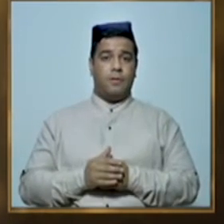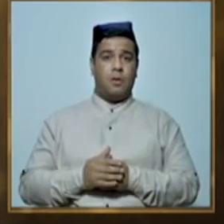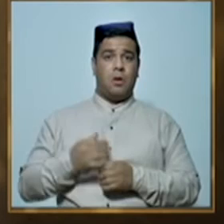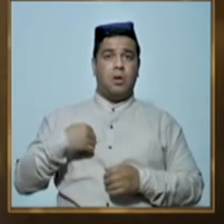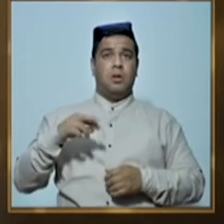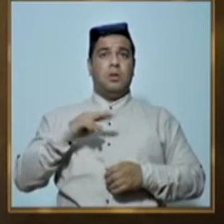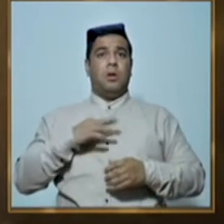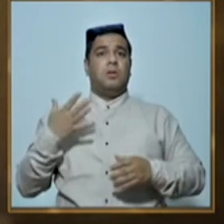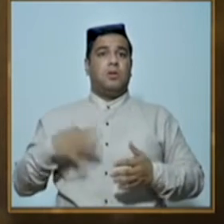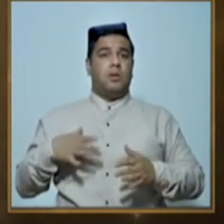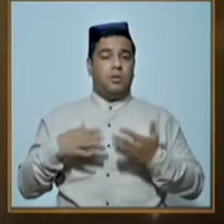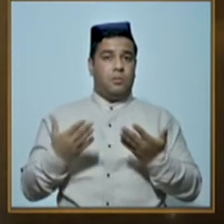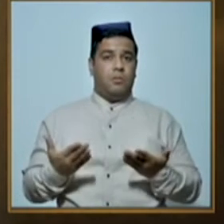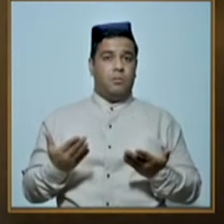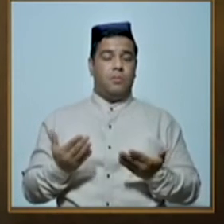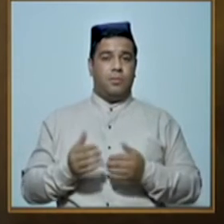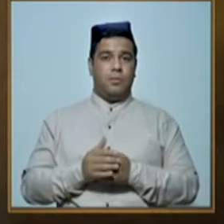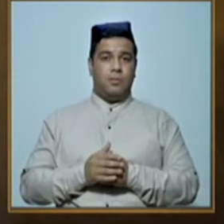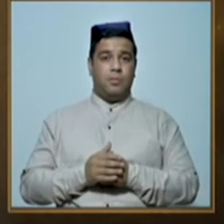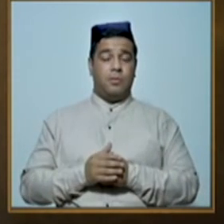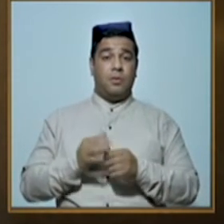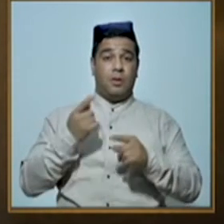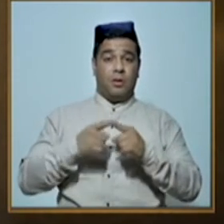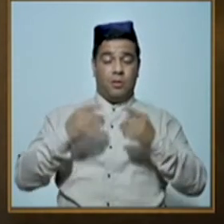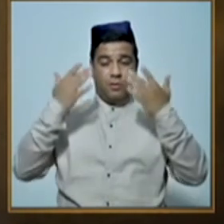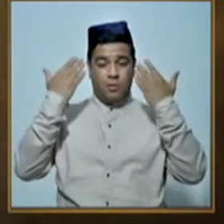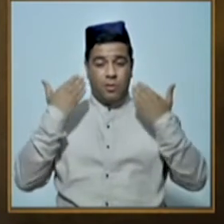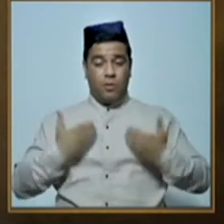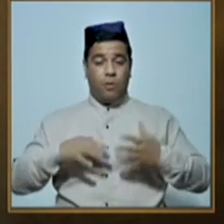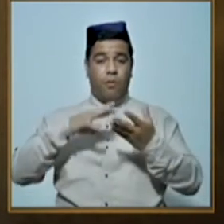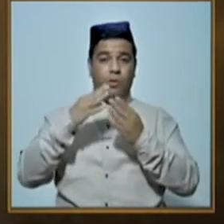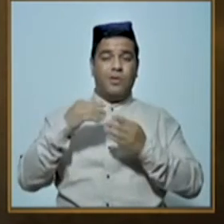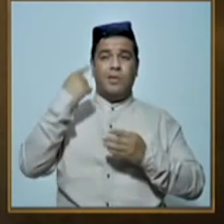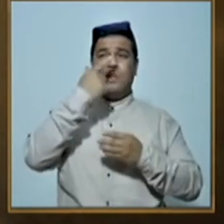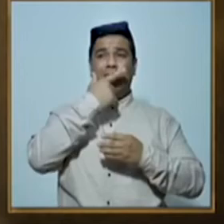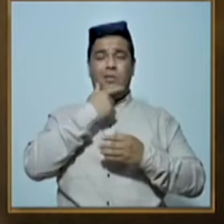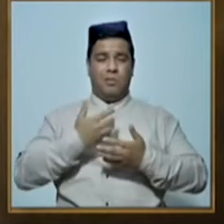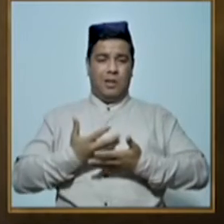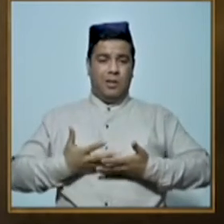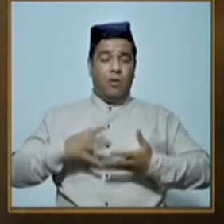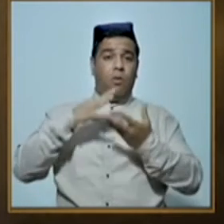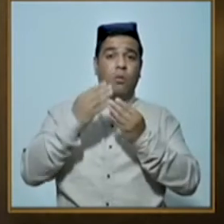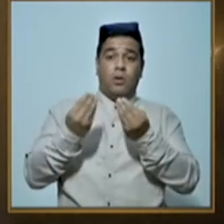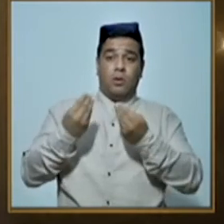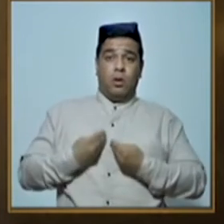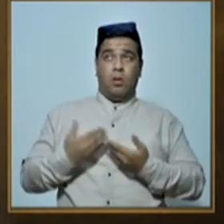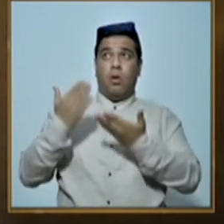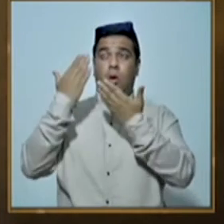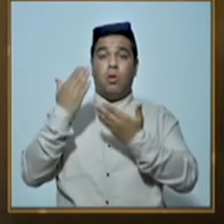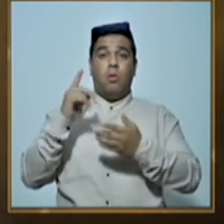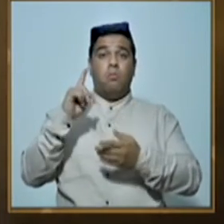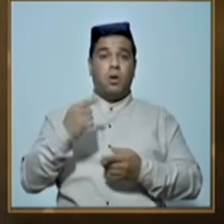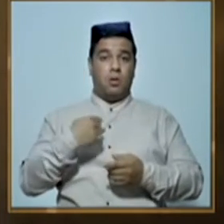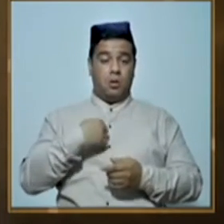Manmanlik qilayotgan sifati nima? O'sha sifat unga Alloh bergan bir fazilat. Endi qanday qilib